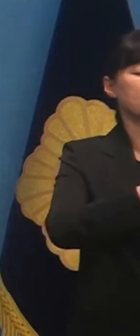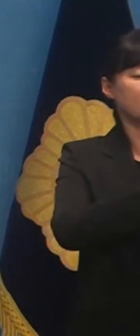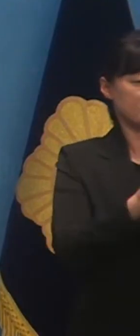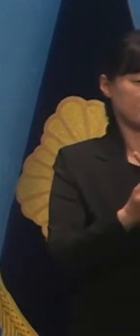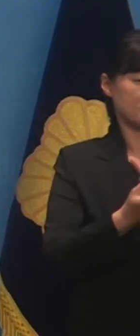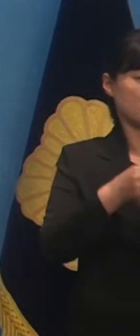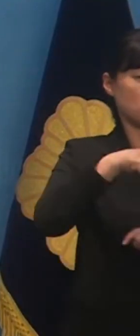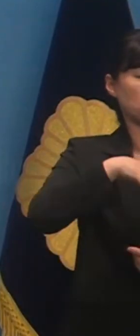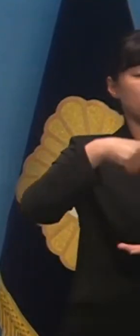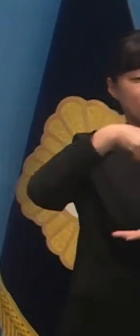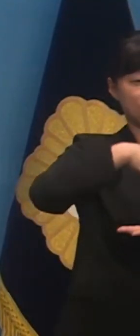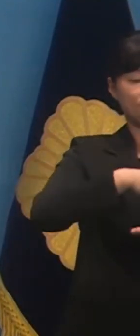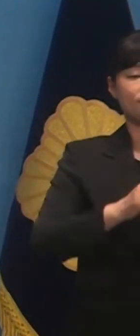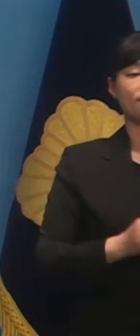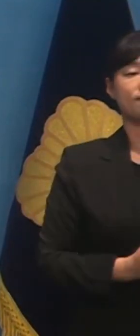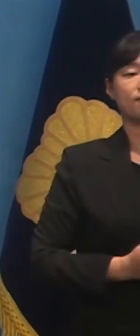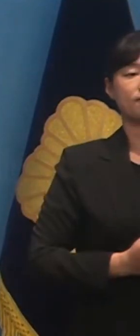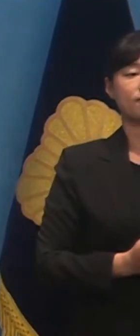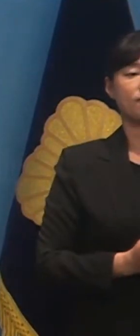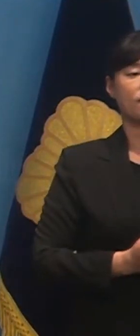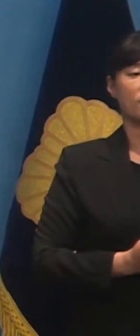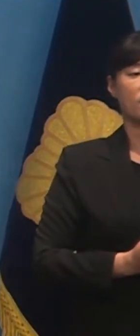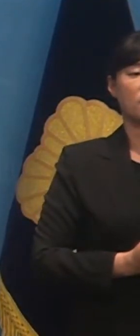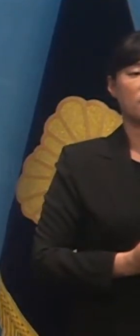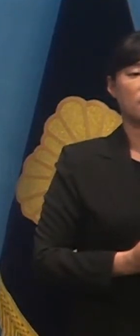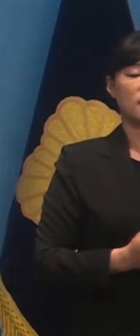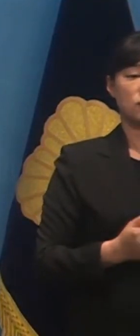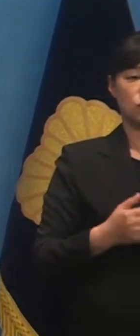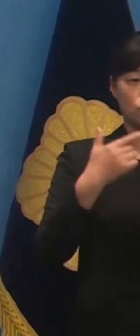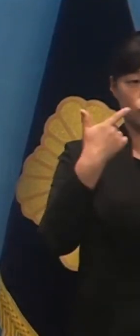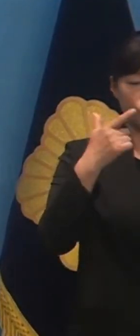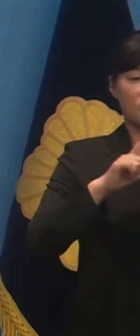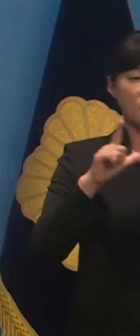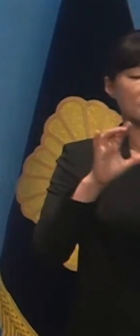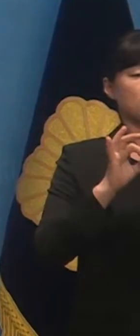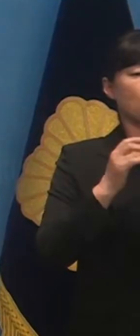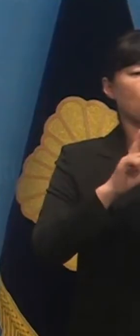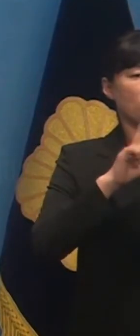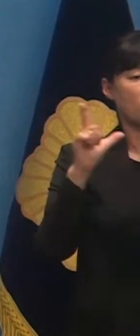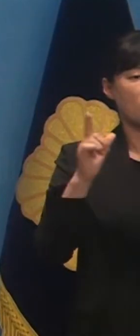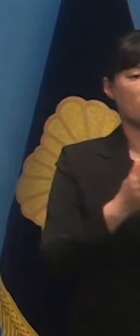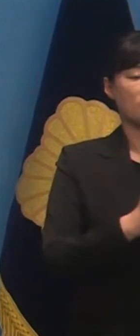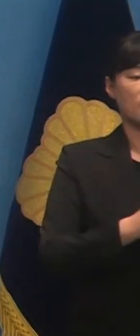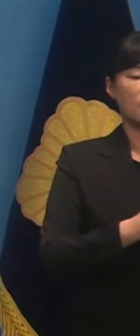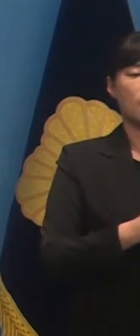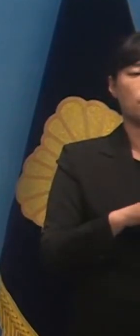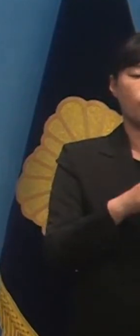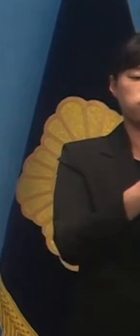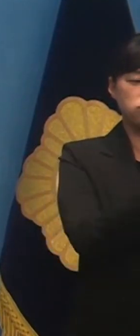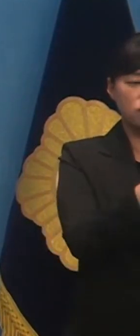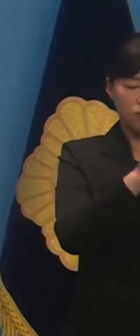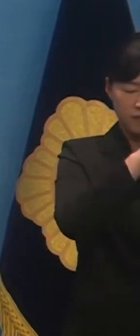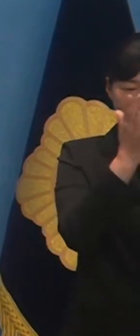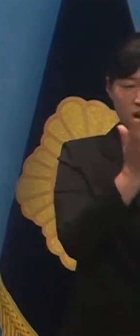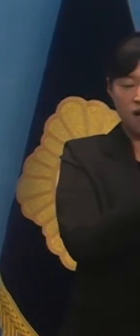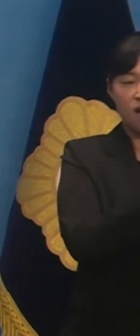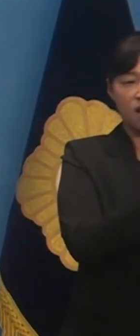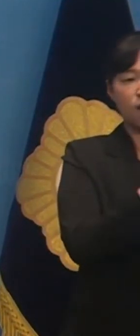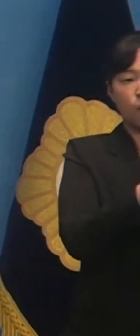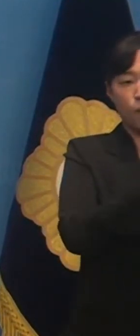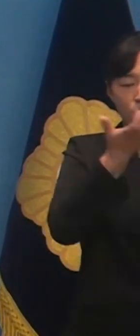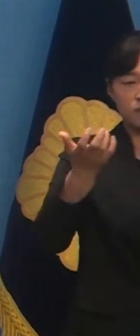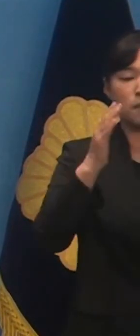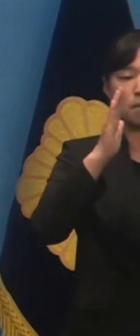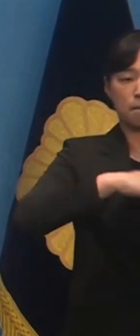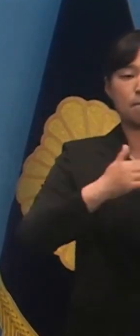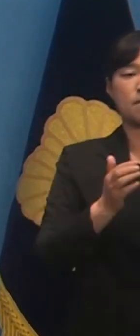대변해서 이 자리에 섰습니다. 6일인 지난 금요일 리박스쿨은 가구 등 집기를 실어서 철거했다고